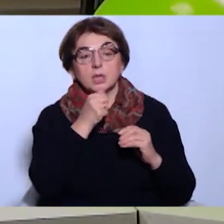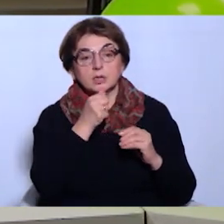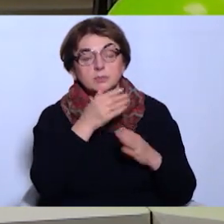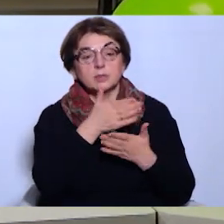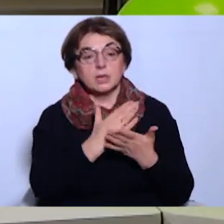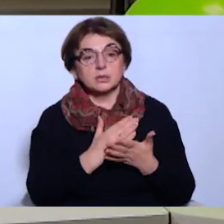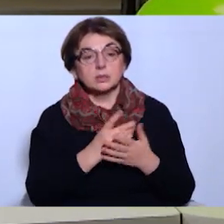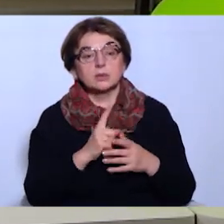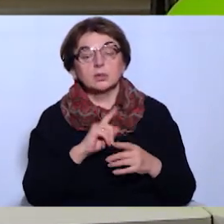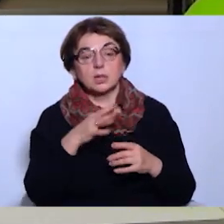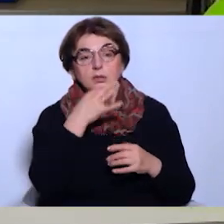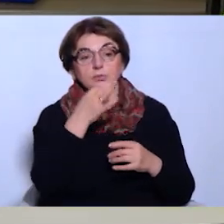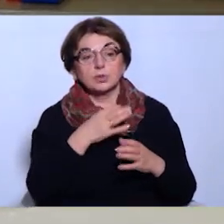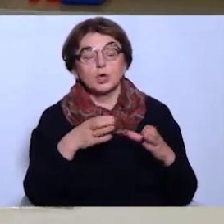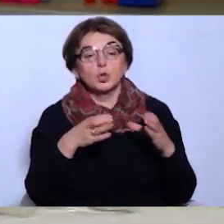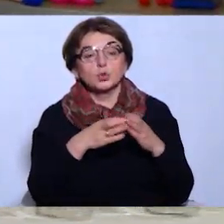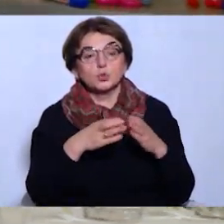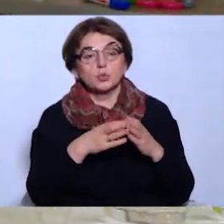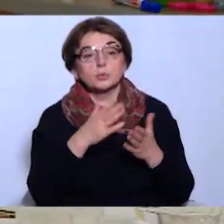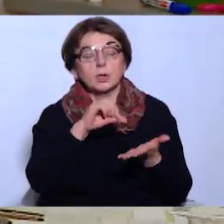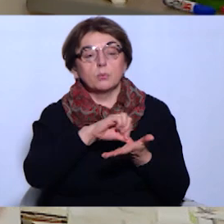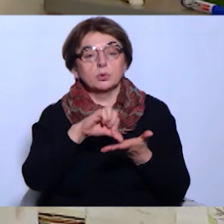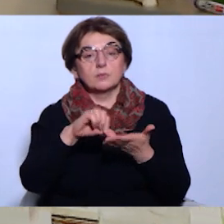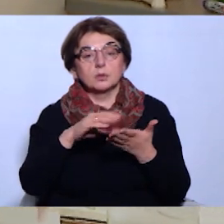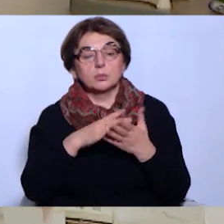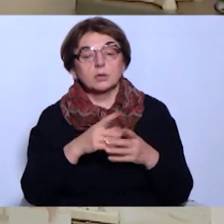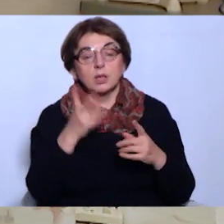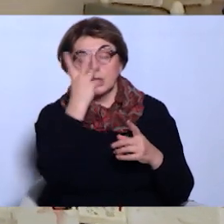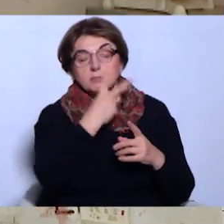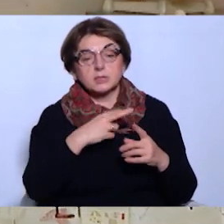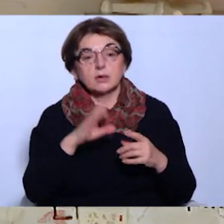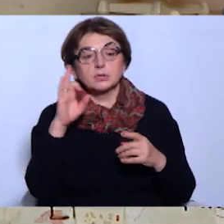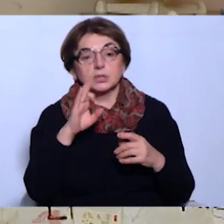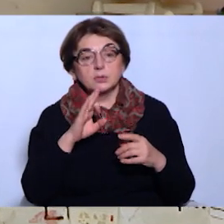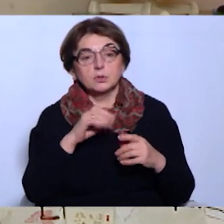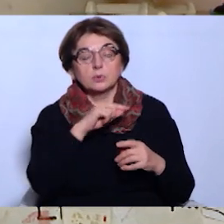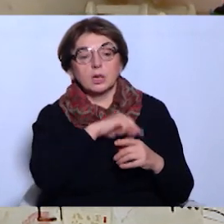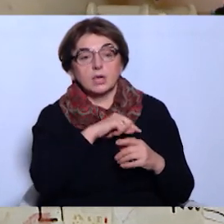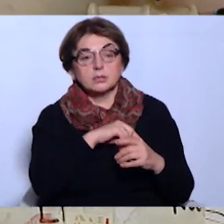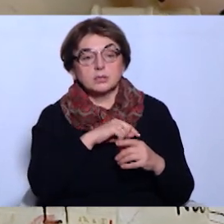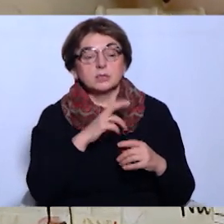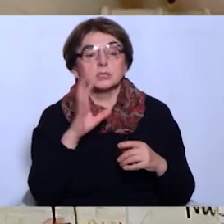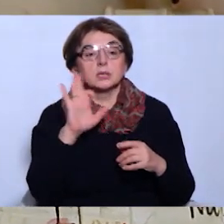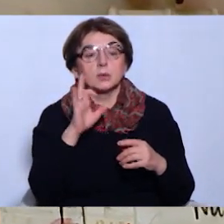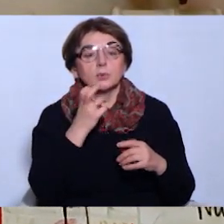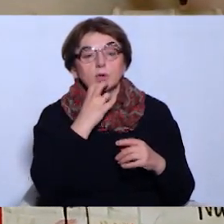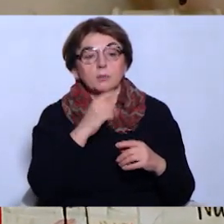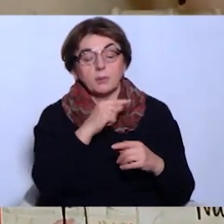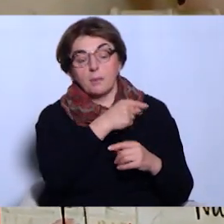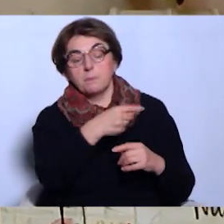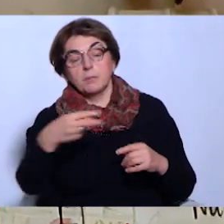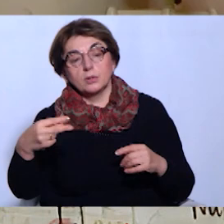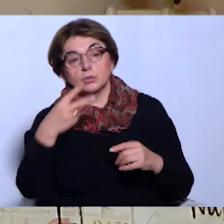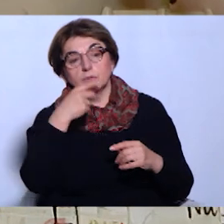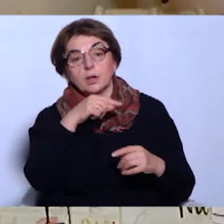გამოვიდა ექსპერიმენტული ნაწილი და გეტყვით იმას, რომ ჯგუფში მოთავსებული არის მსგავსი ქიმიური თვისებების მქონე ელემენტები, ხოლო პერიოდში კი